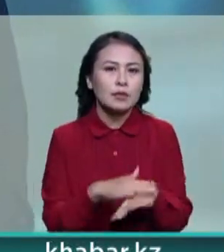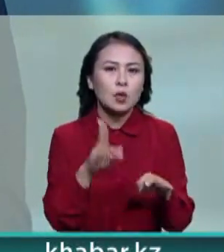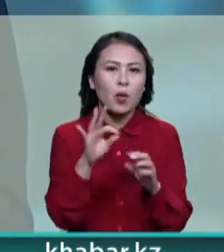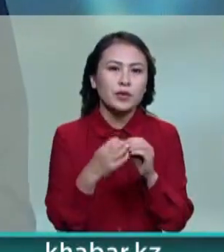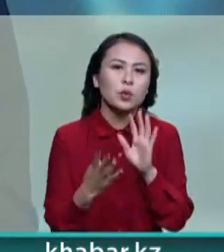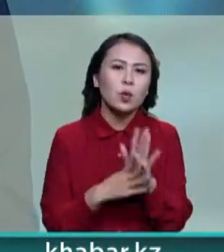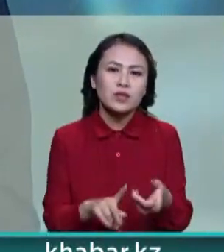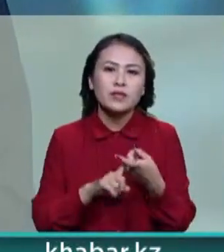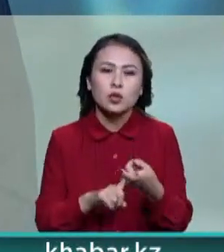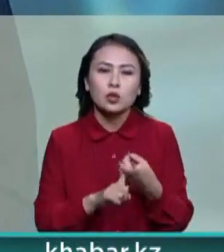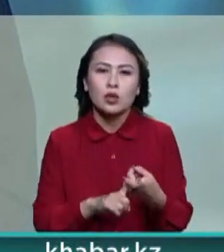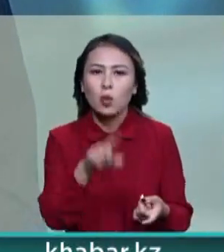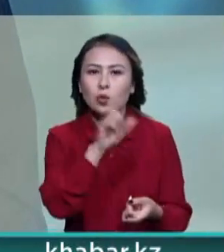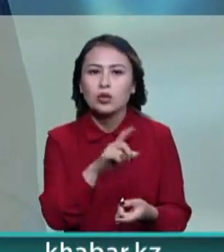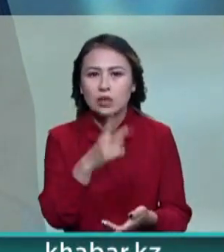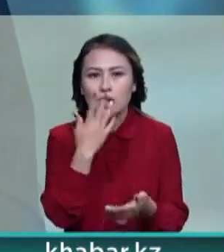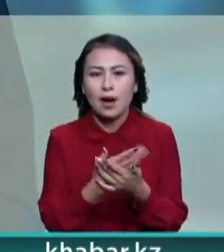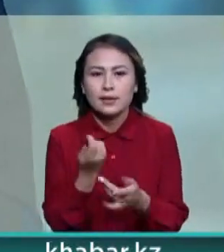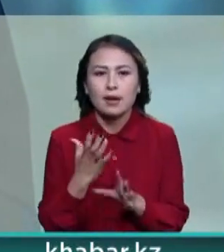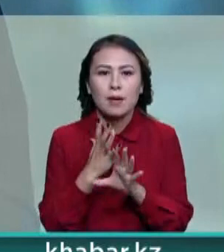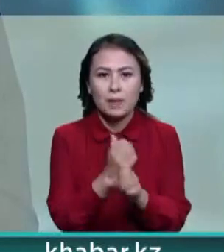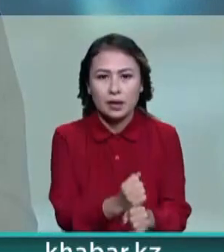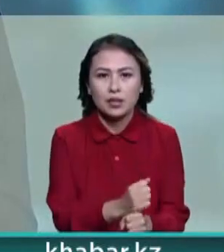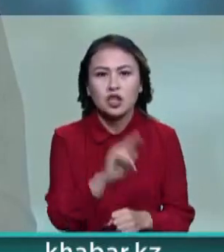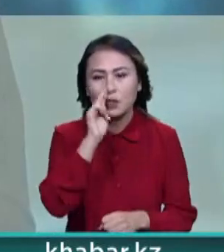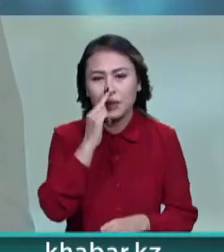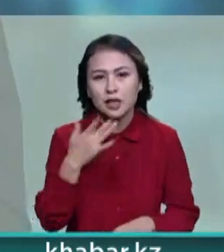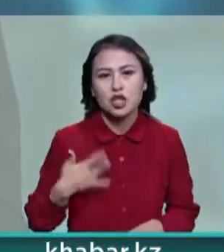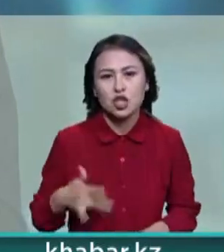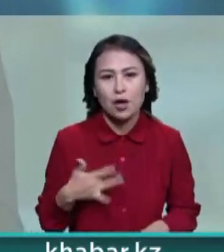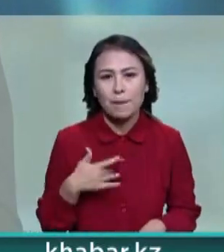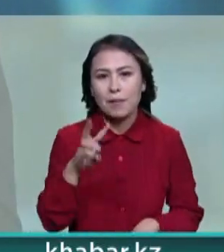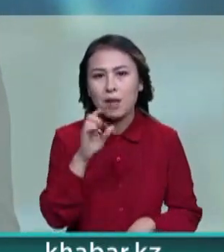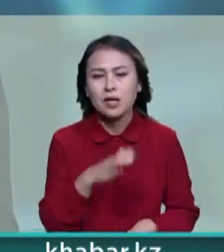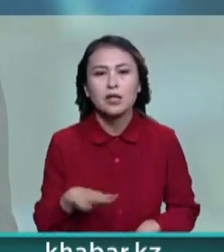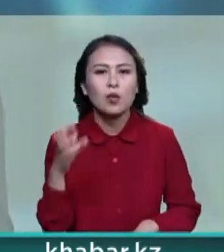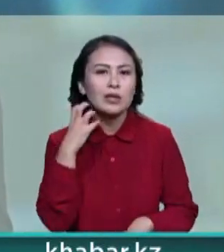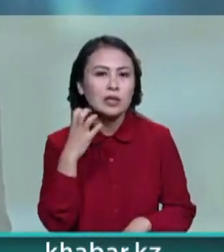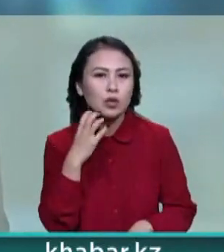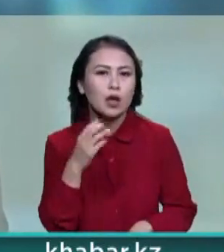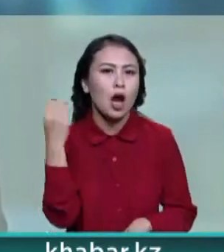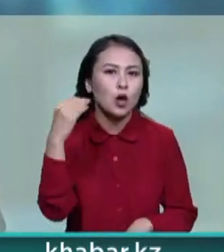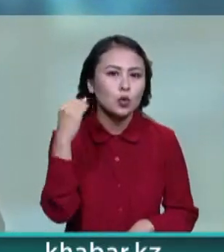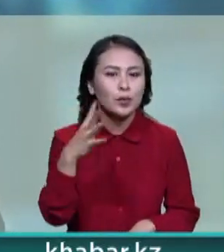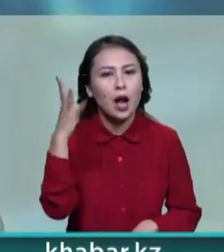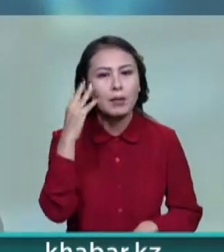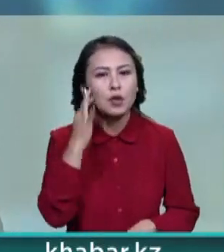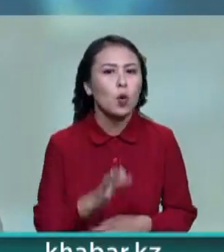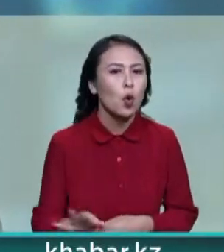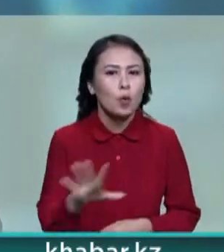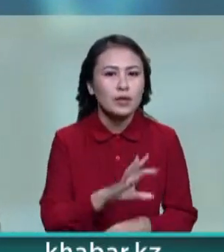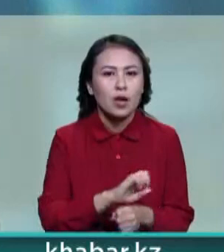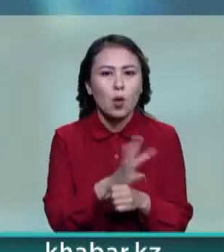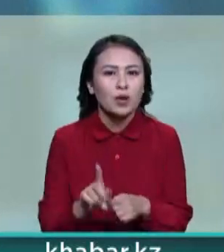Елімізде COVID-19 вирусын жұқтырғандар көрсеткіші азайғаны байқалады. Шымкентте, Жамбыл, Маңғыстау, Қызылорда мен Ақтөбеде